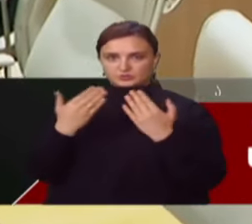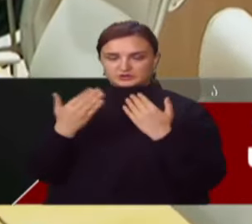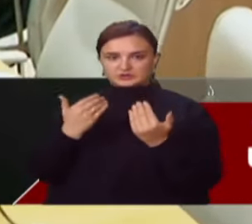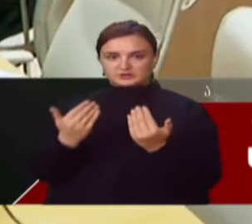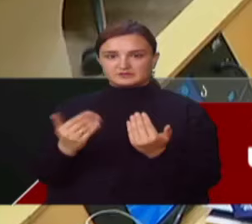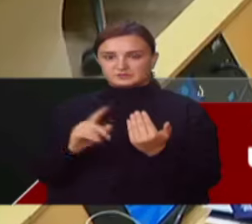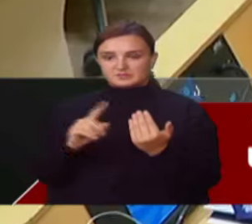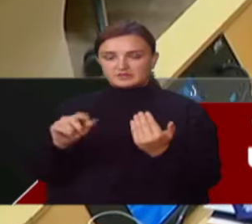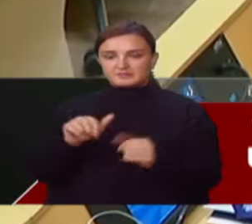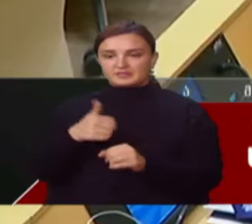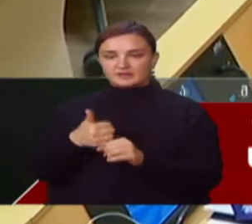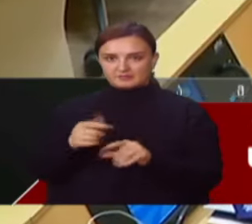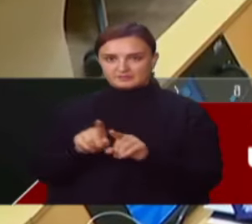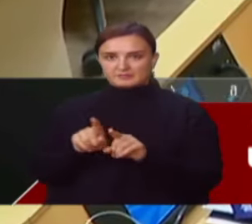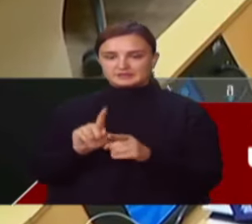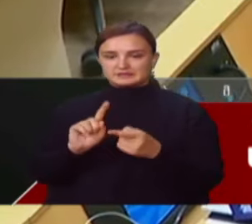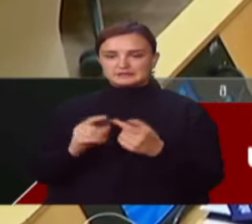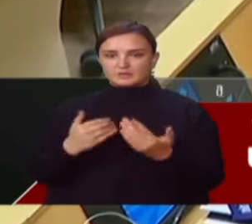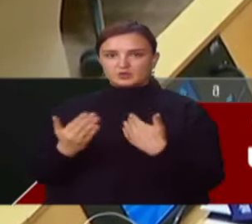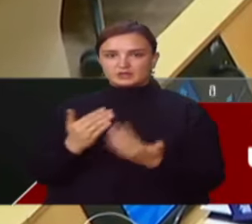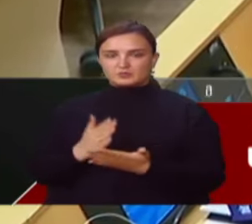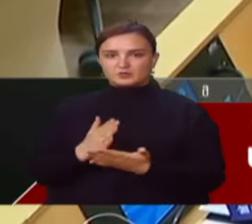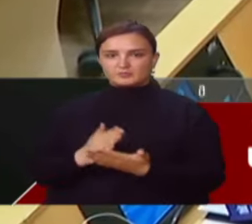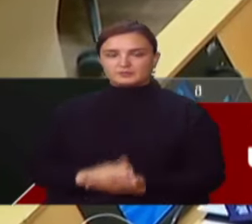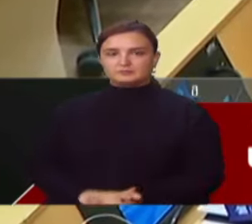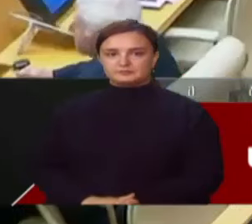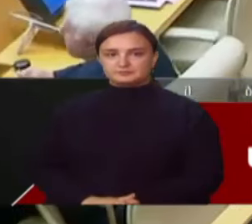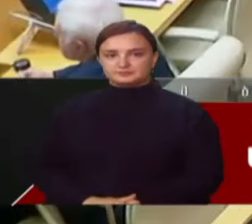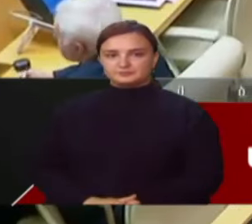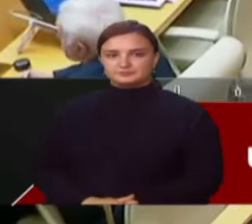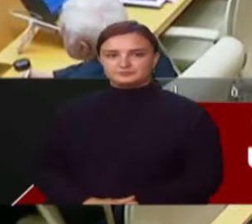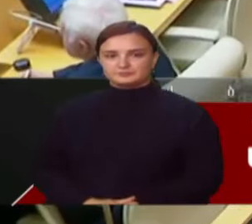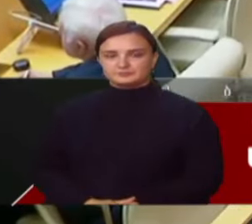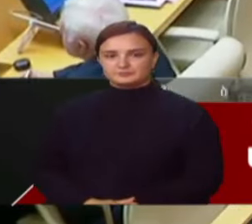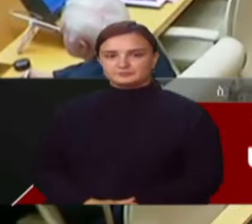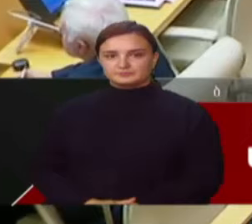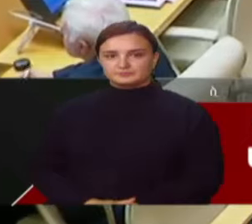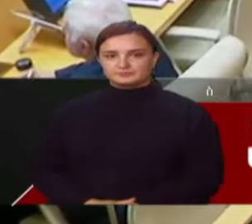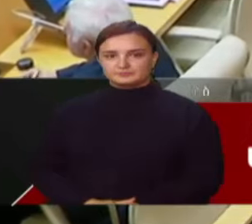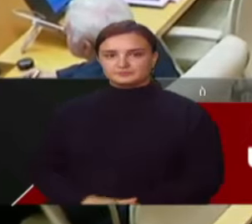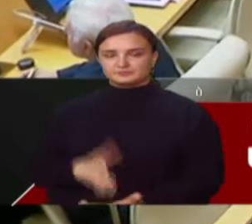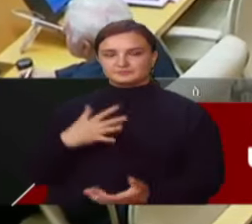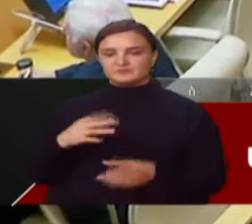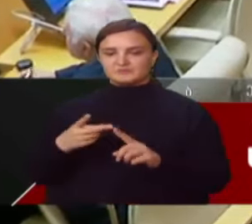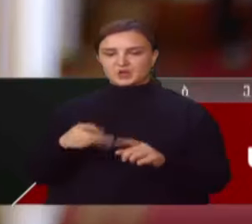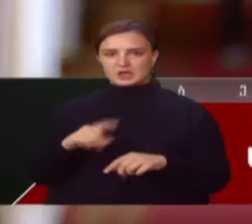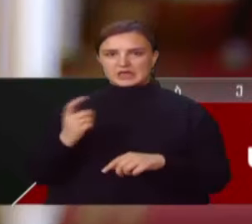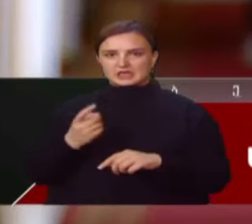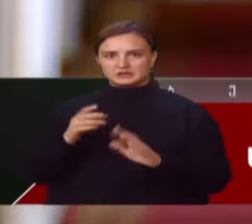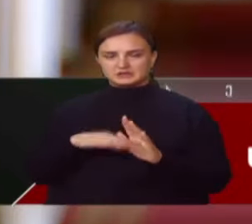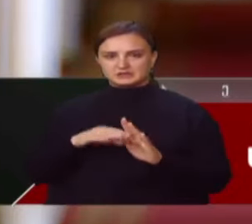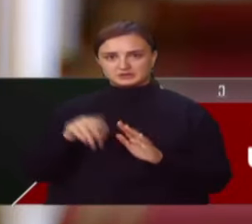მსჯელობისათვის, მაგრამ მთავარი მაინც დამოკიდებულებაა. ჩვენ საქართველოს მეორედი ხარისხის სახელმწიფო არ ვართ.